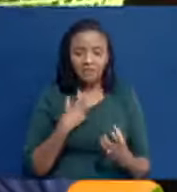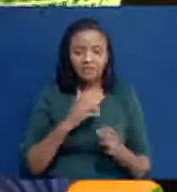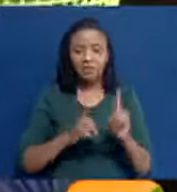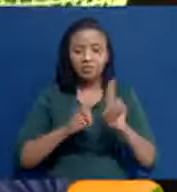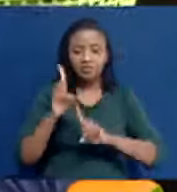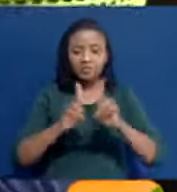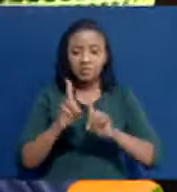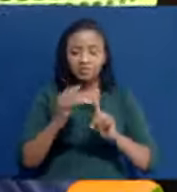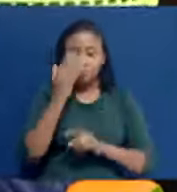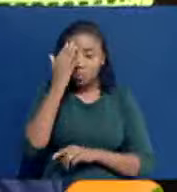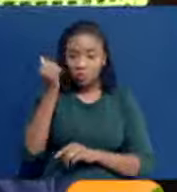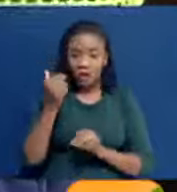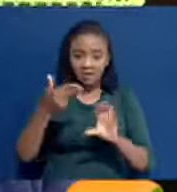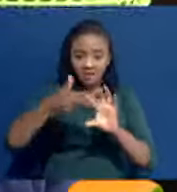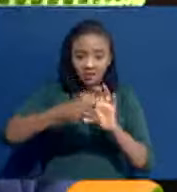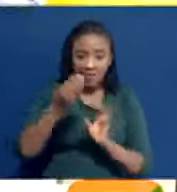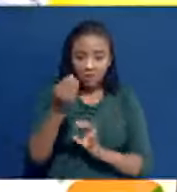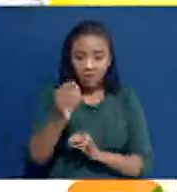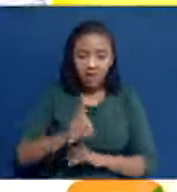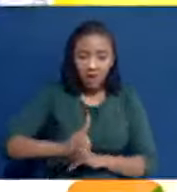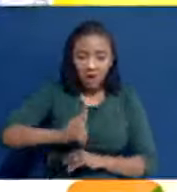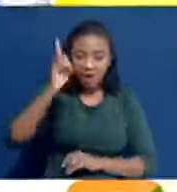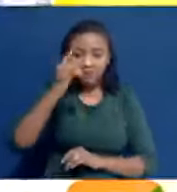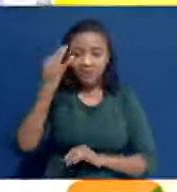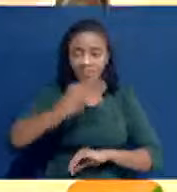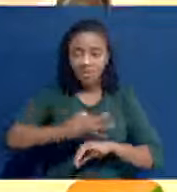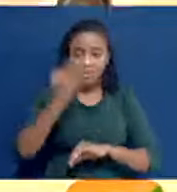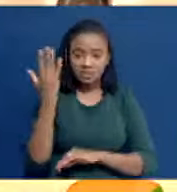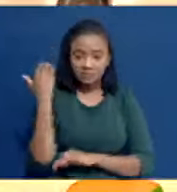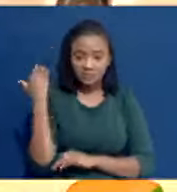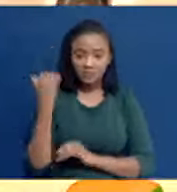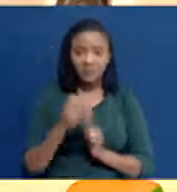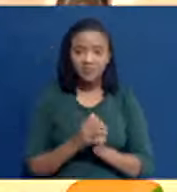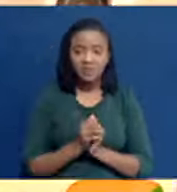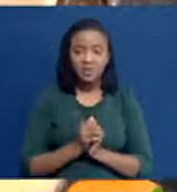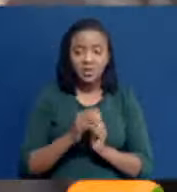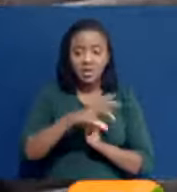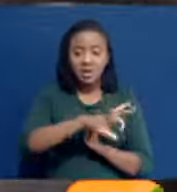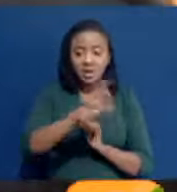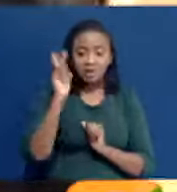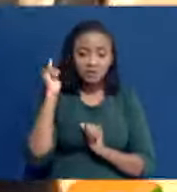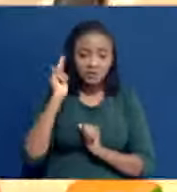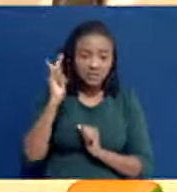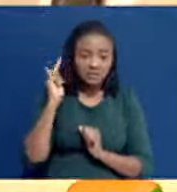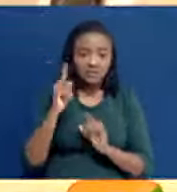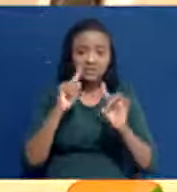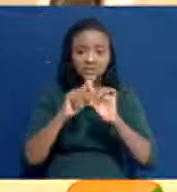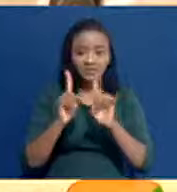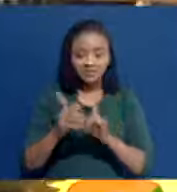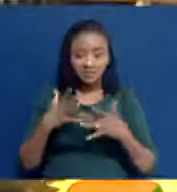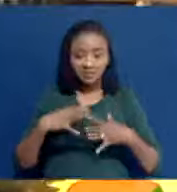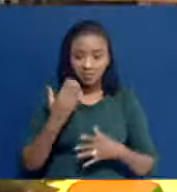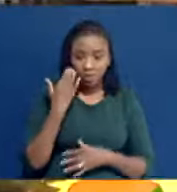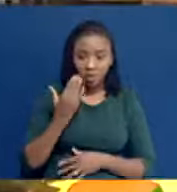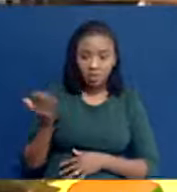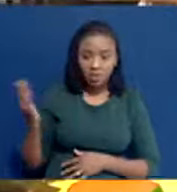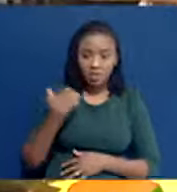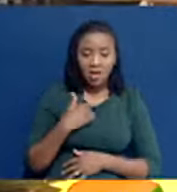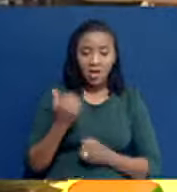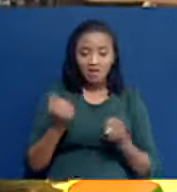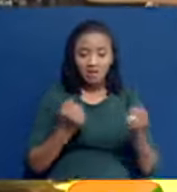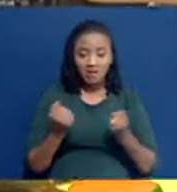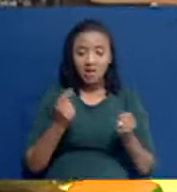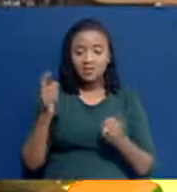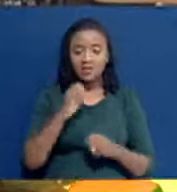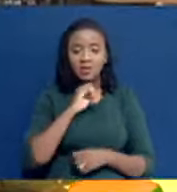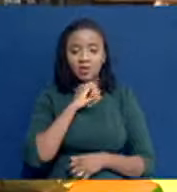kufuatia ongezeko la bei ya mafuta siku tatu zilizopita. Katika kaunti ya Kisii, wenye magari haya ya umma wakitoa hisia zao.